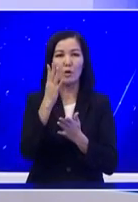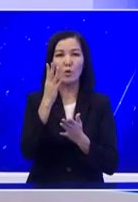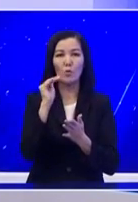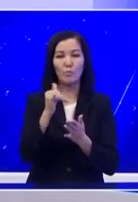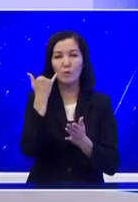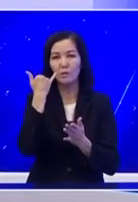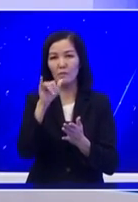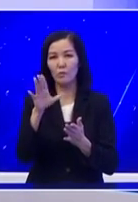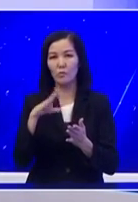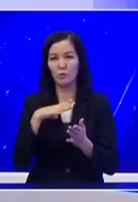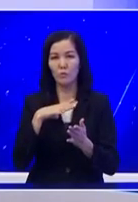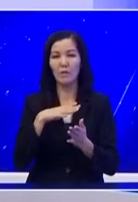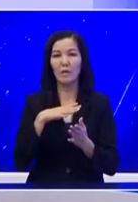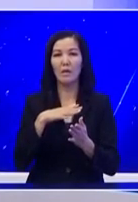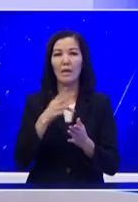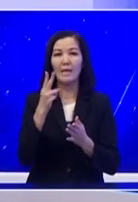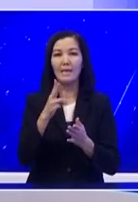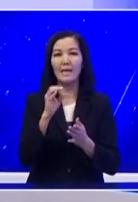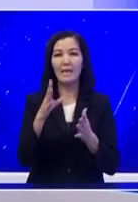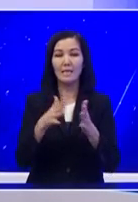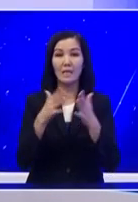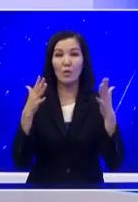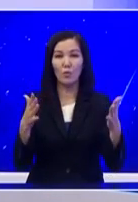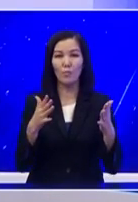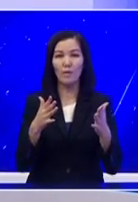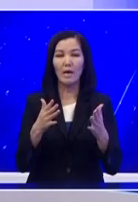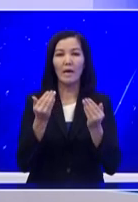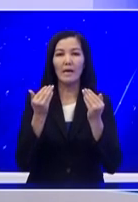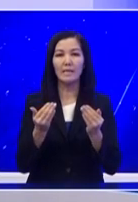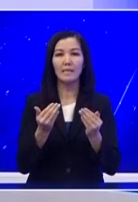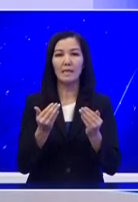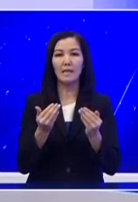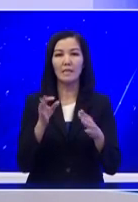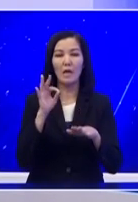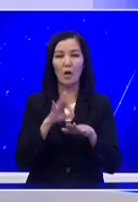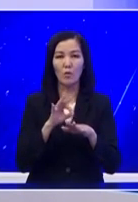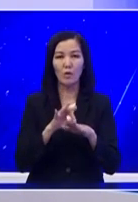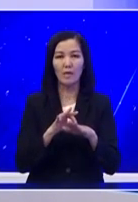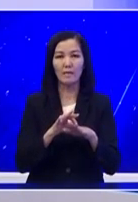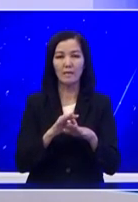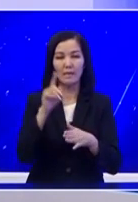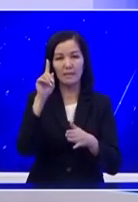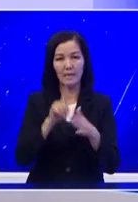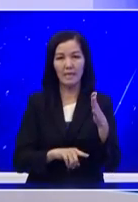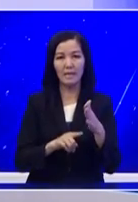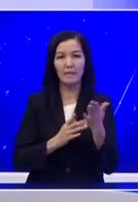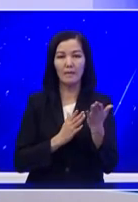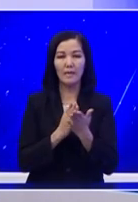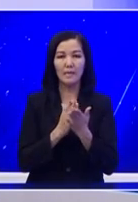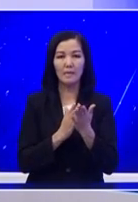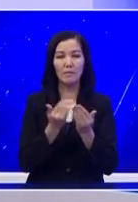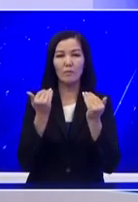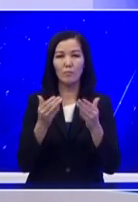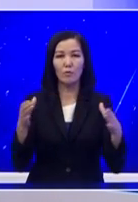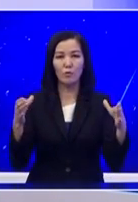түсіп жатыр. Бұл әдеттегі жағдаймен салыстырғанда 2 есеге көбейген. Ауру қысқанда үміт артатын алғашқа көмек мамандарының бүгінгі